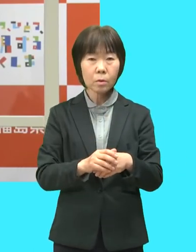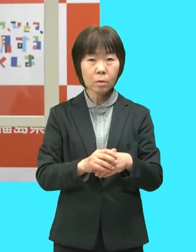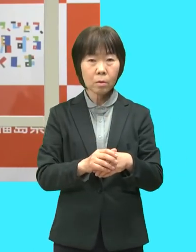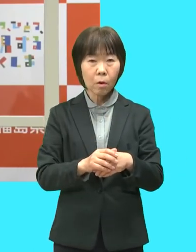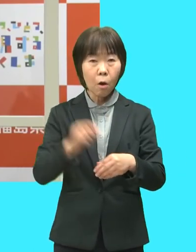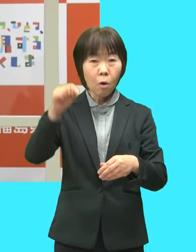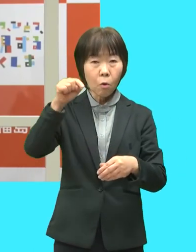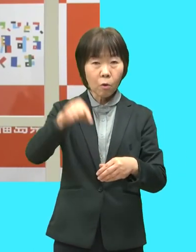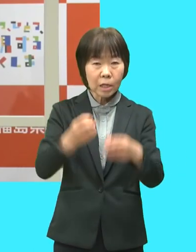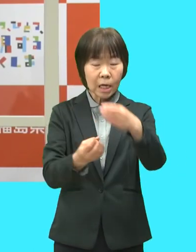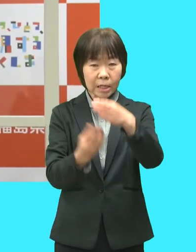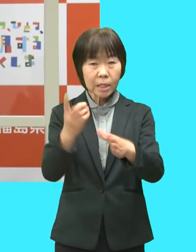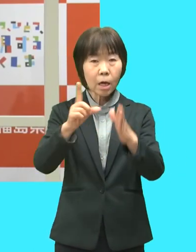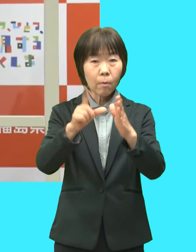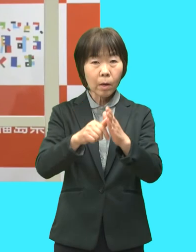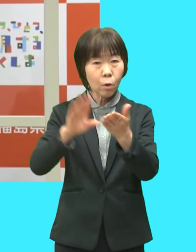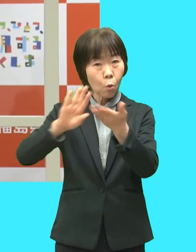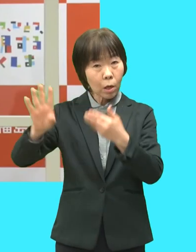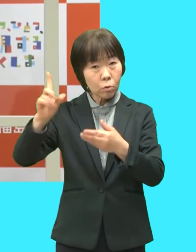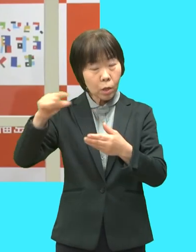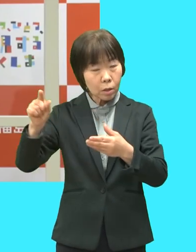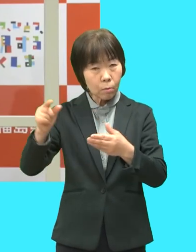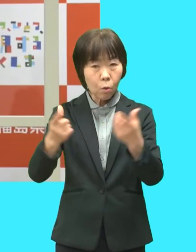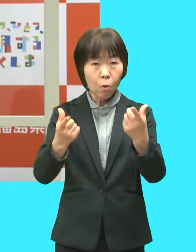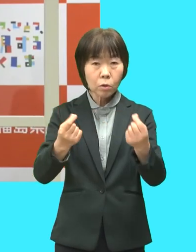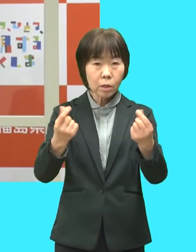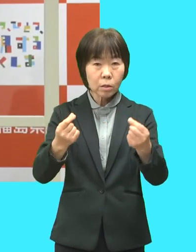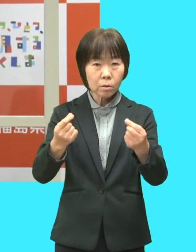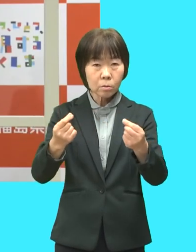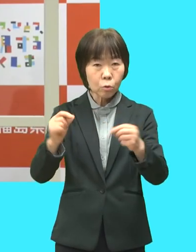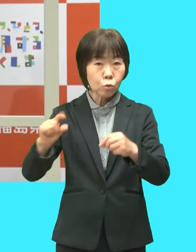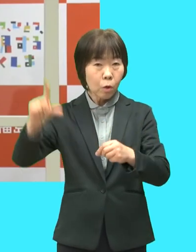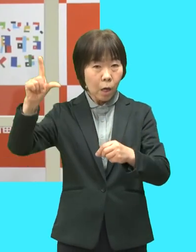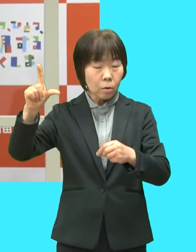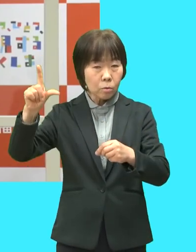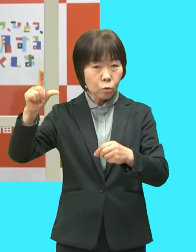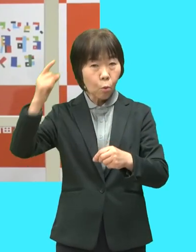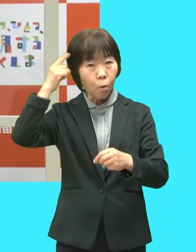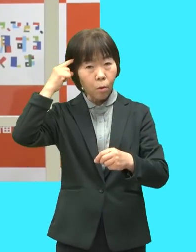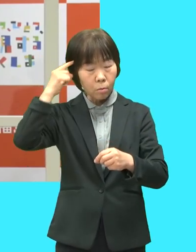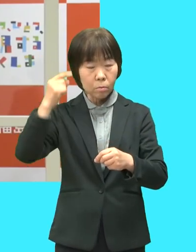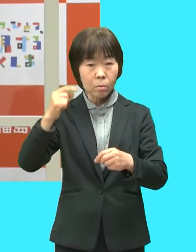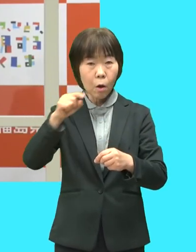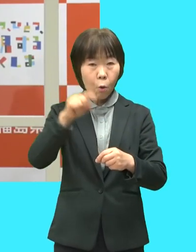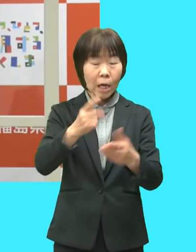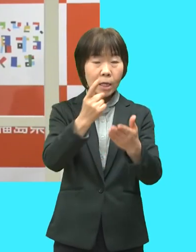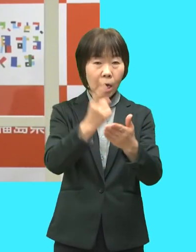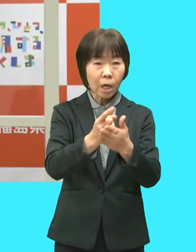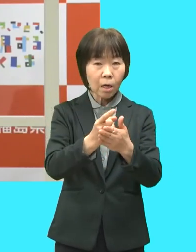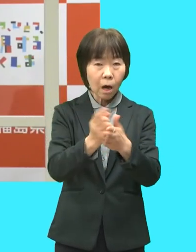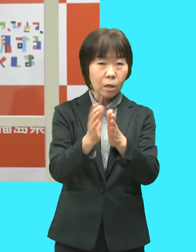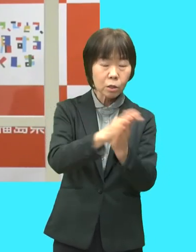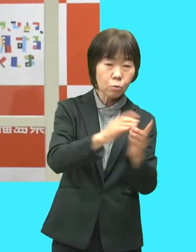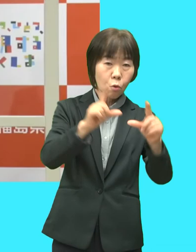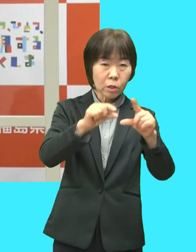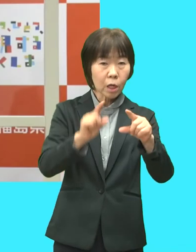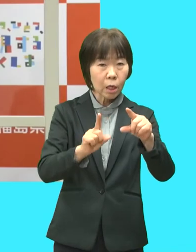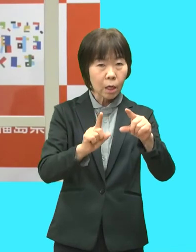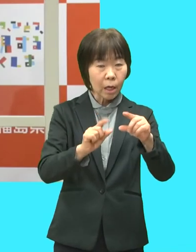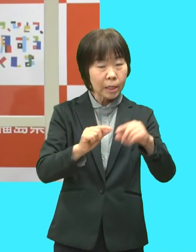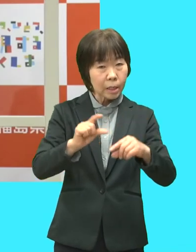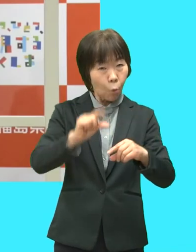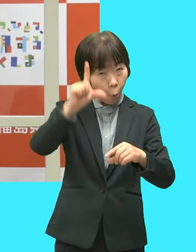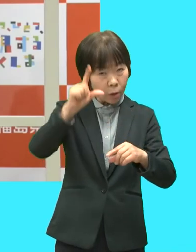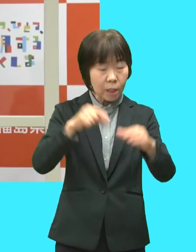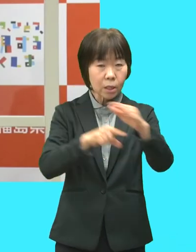院の中で発生した場合、他県でもやっぱり同じように死亡率は高くなるはずで、これだけでは死亡率が高いことの理由にはならないのかなと思っています